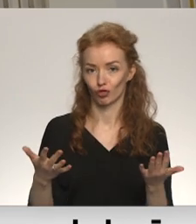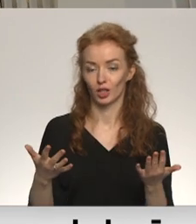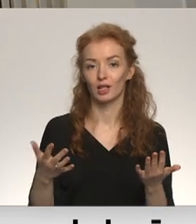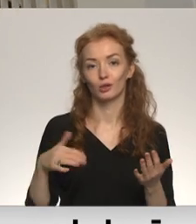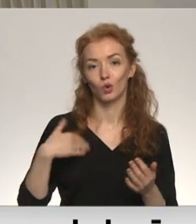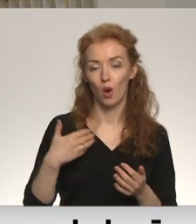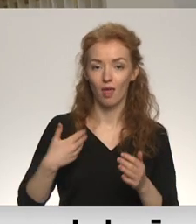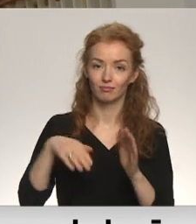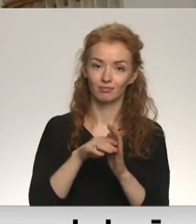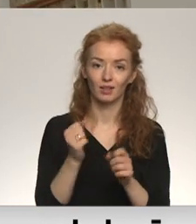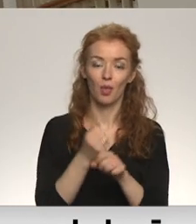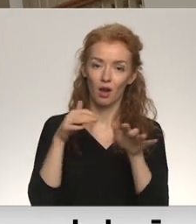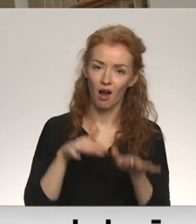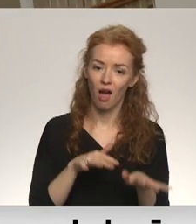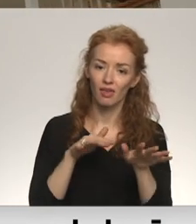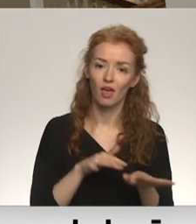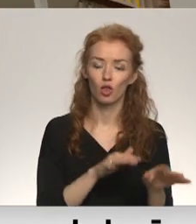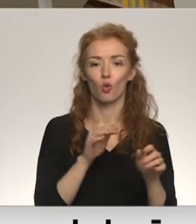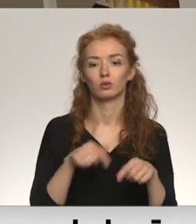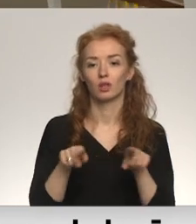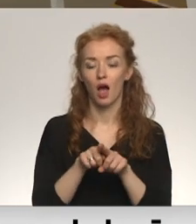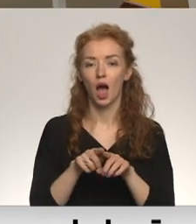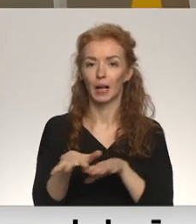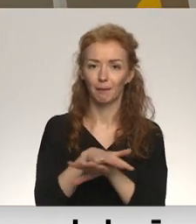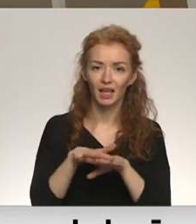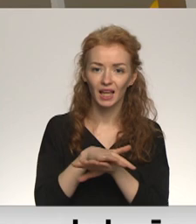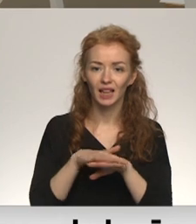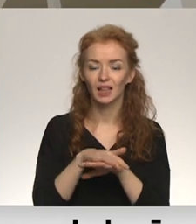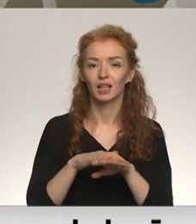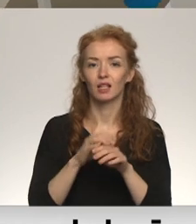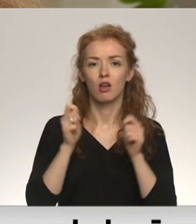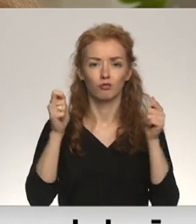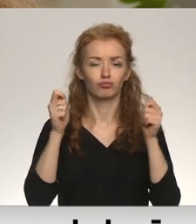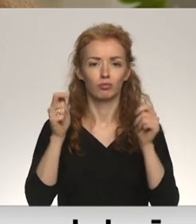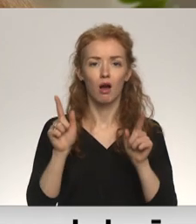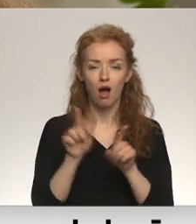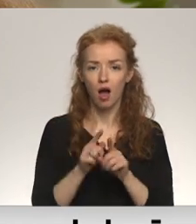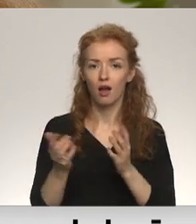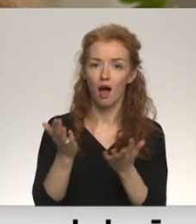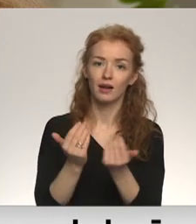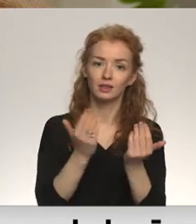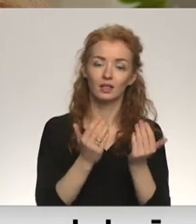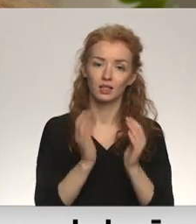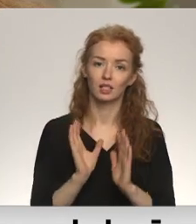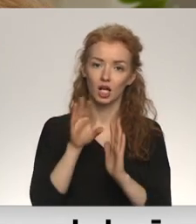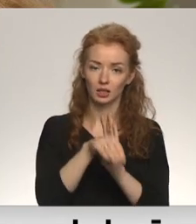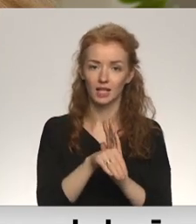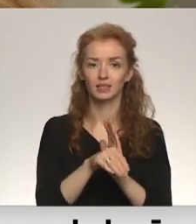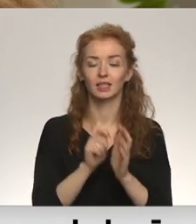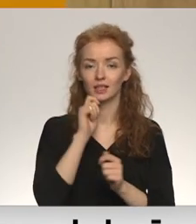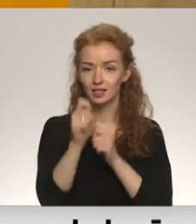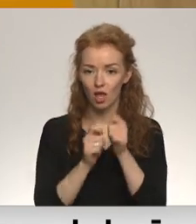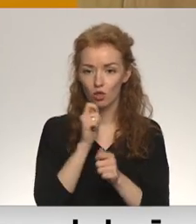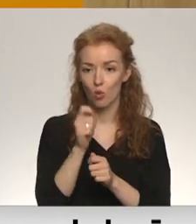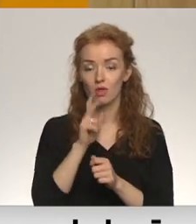ir piedalījušies gan gājienos, gan arī mītiņos, gan arī aicinājuši iesaistīties